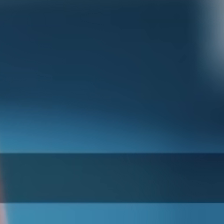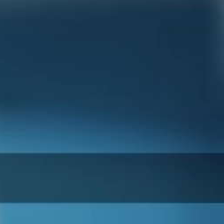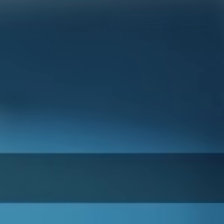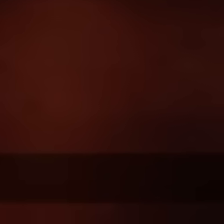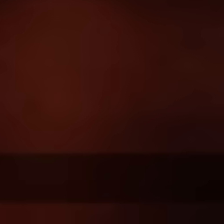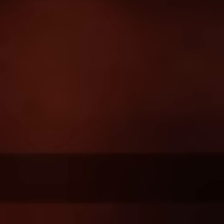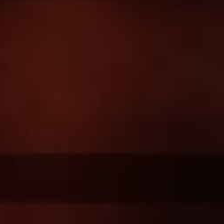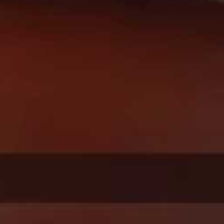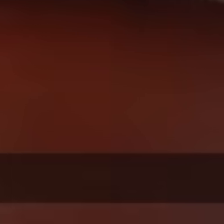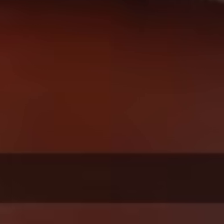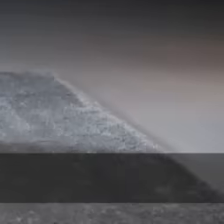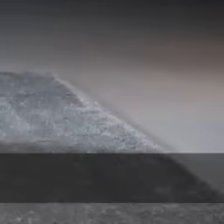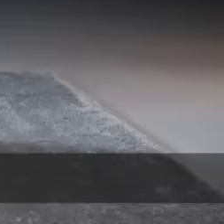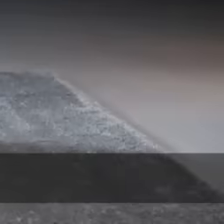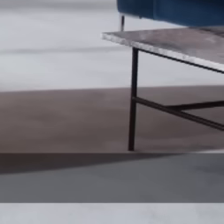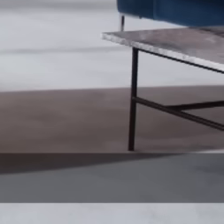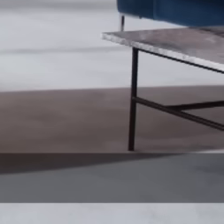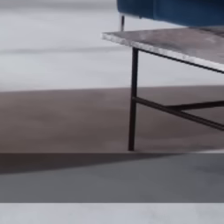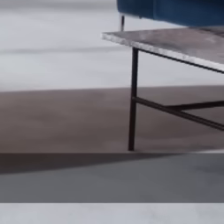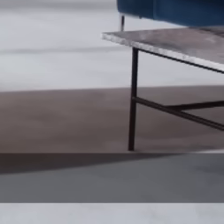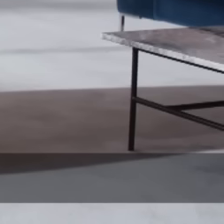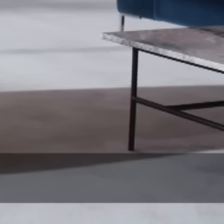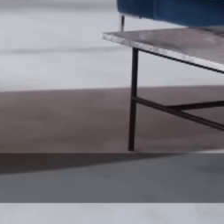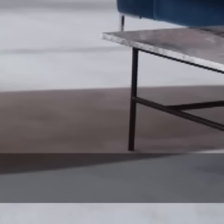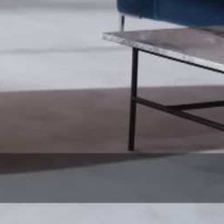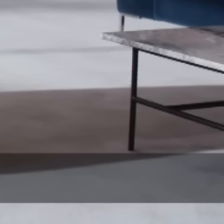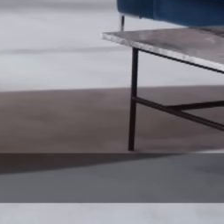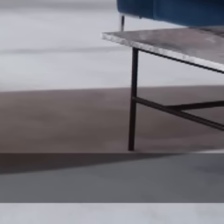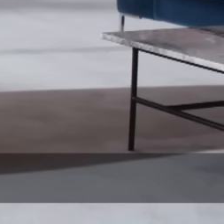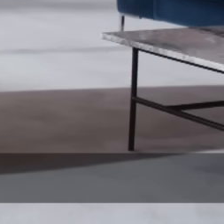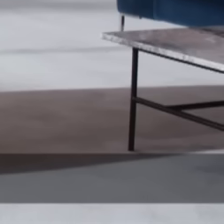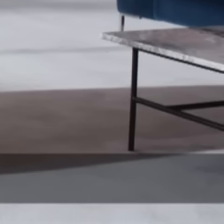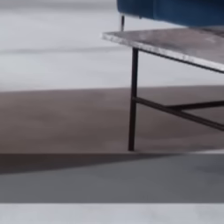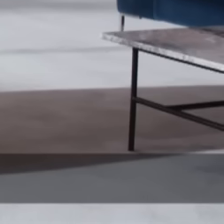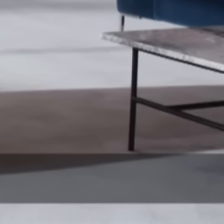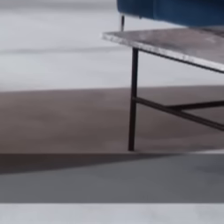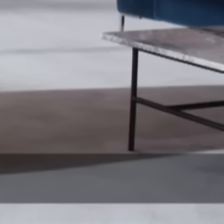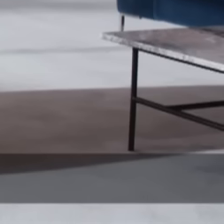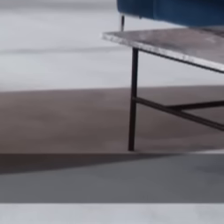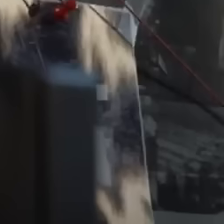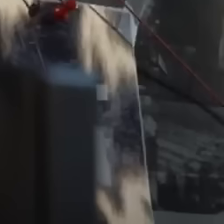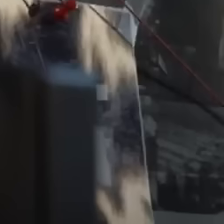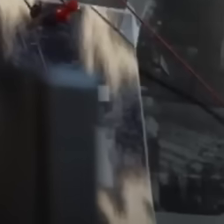패블로 안마의자를 새롭게. 코웨이 비렉스.